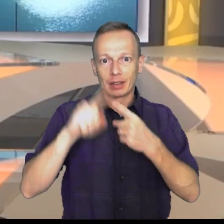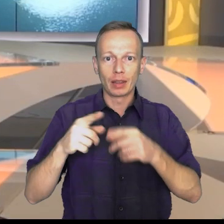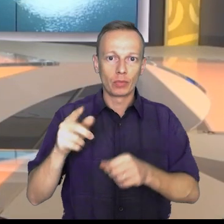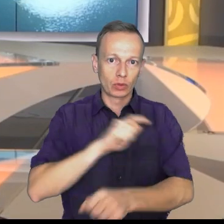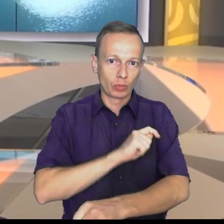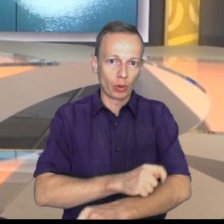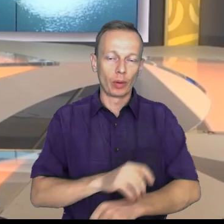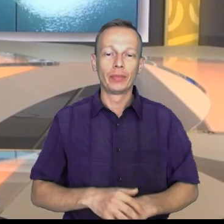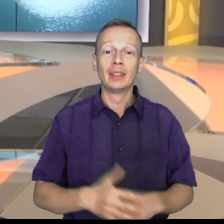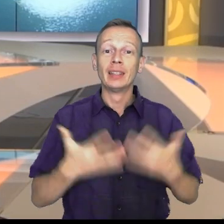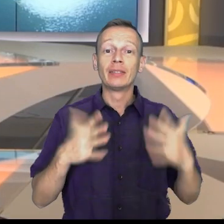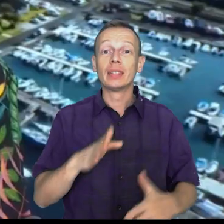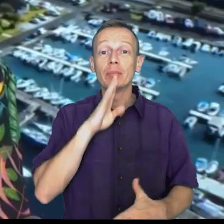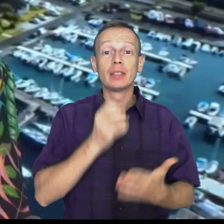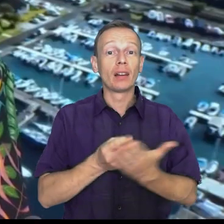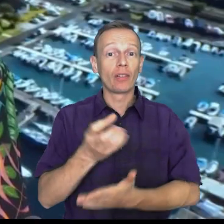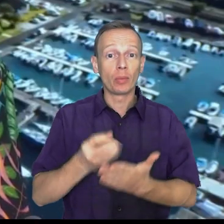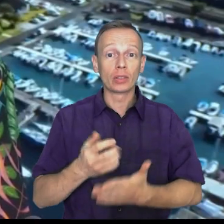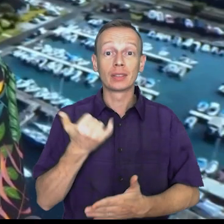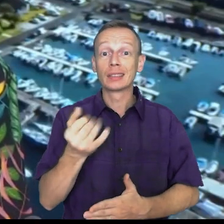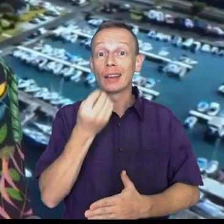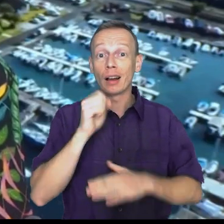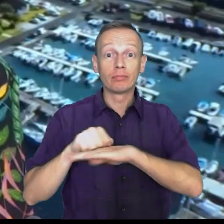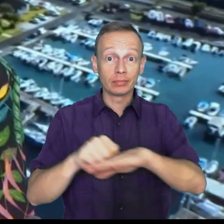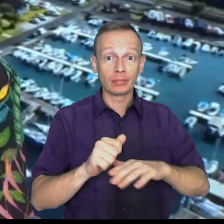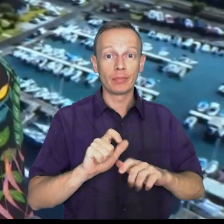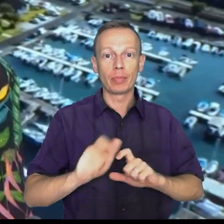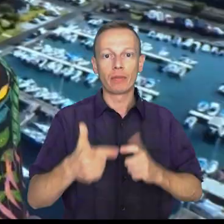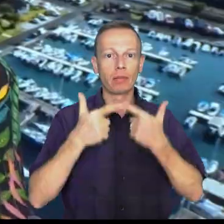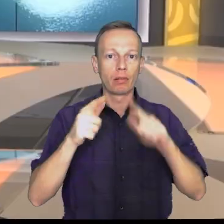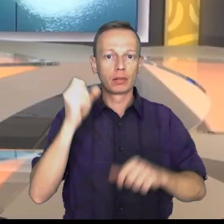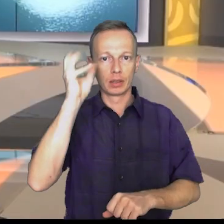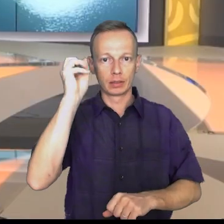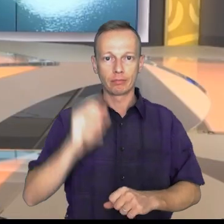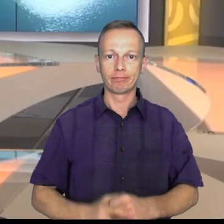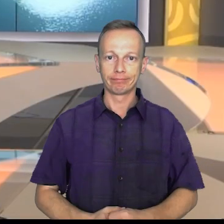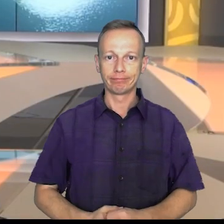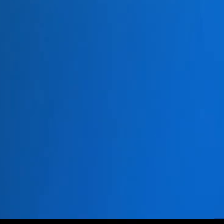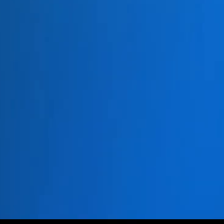voilà, c'est la fin de cette édition. Si vous êtes à table, bon appétit. À tout de suite pour votre journal en Réau Tahiti.